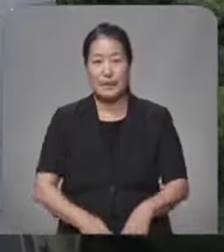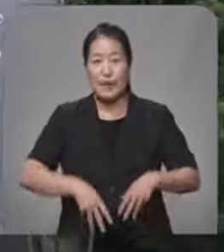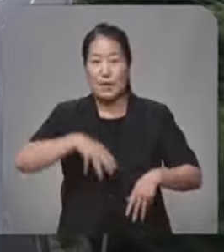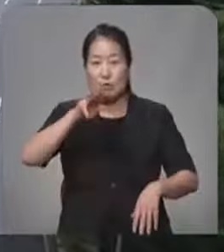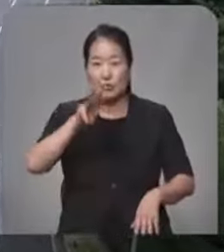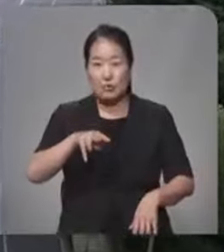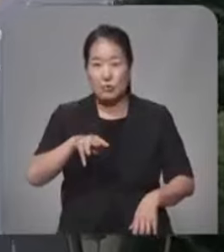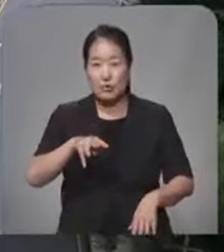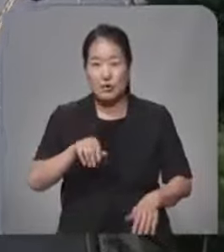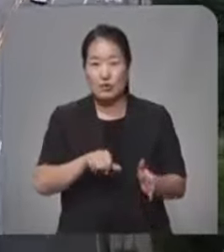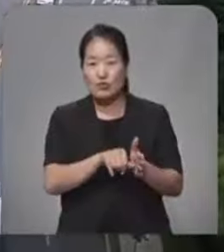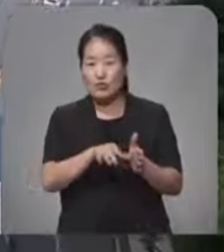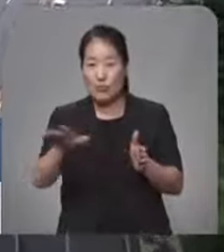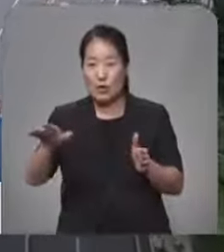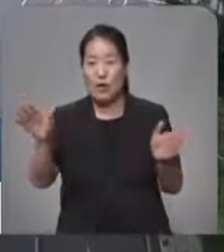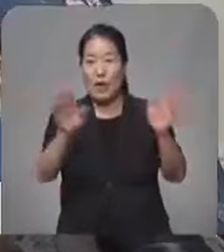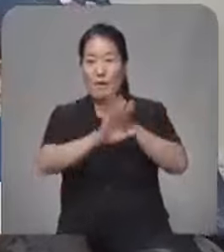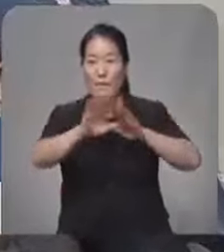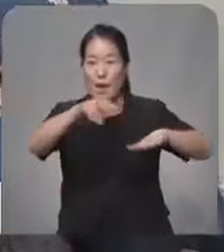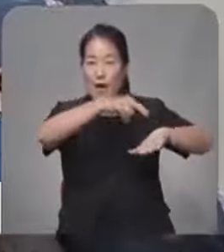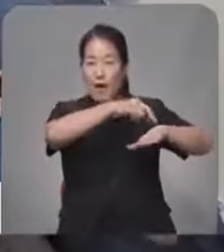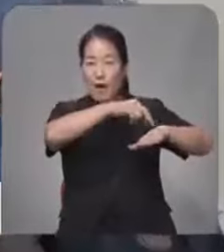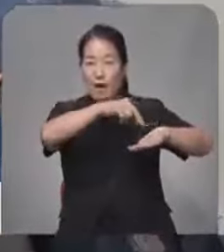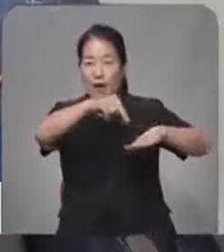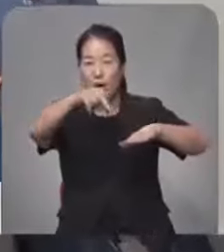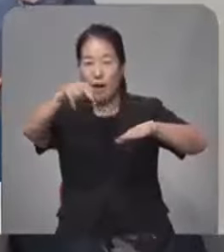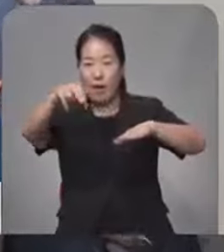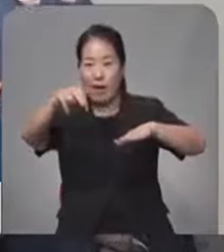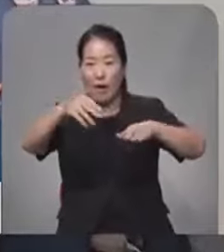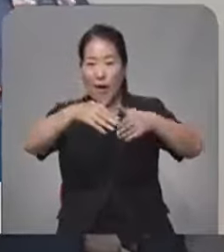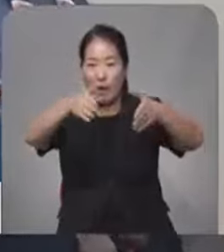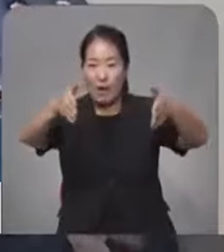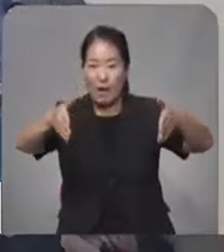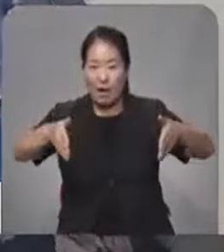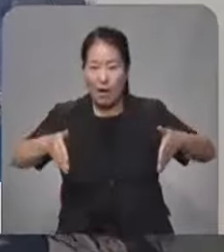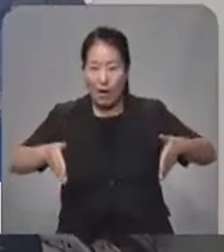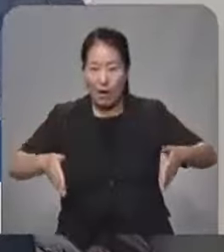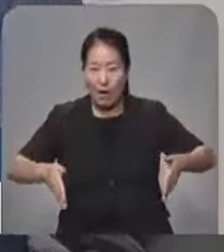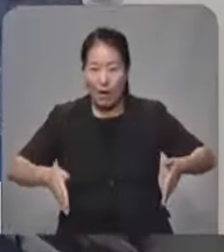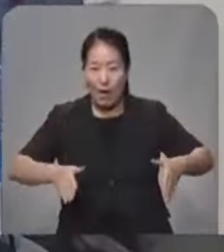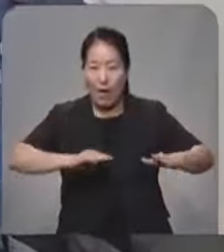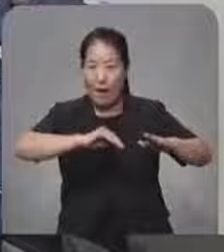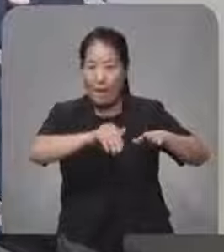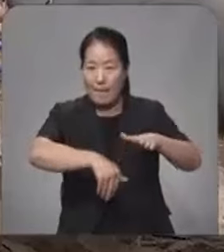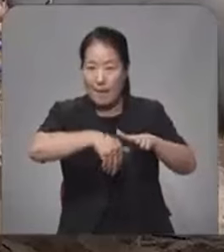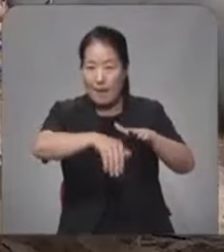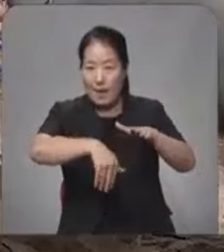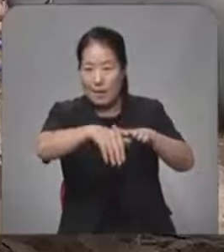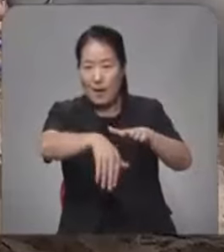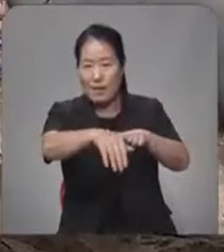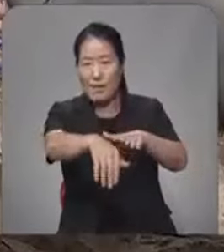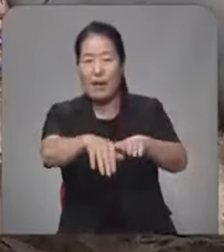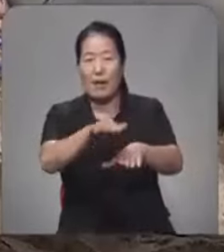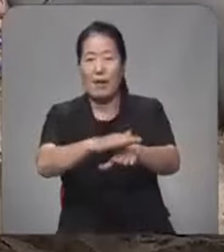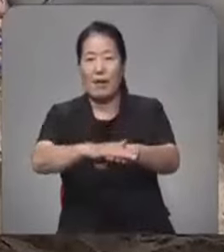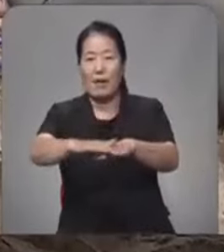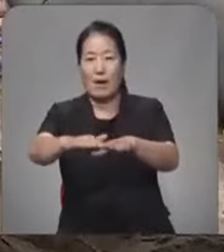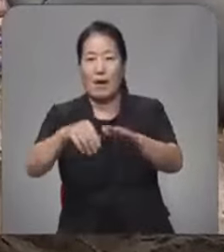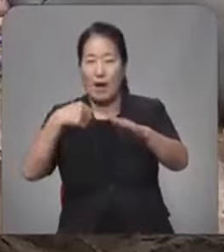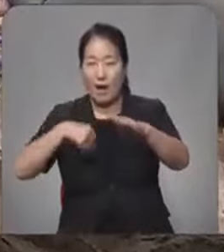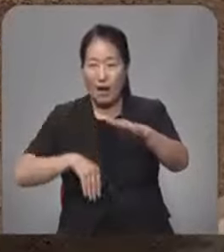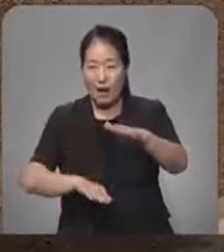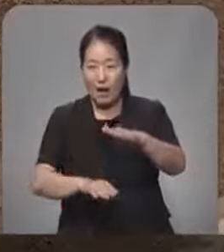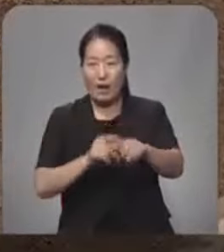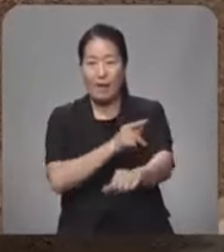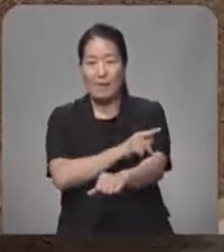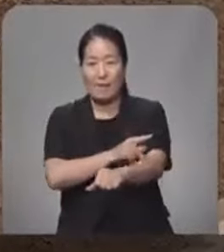춘천의 명소인 스카이워크 옆. 의암호의 직사각형 모양의 거대한 매립지가 생겼습니다. 매립지 아래엔